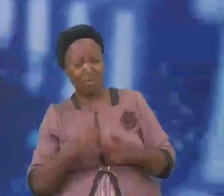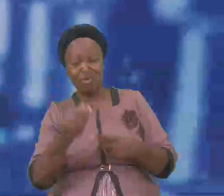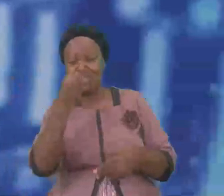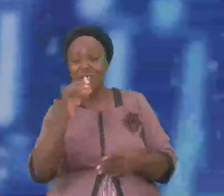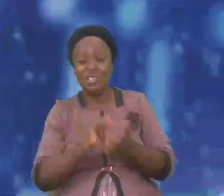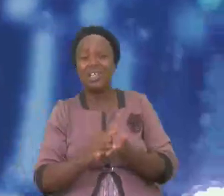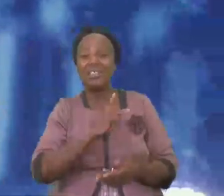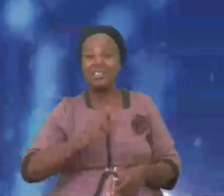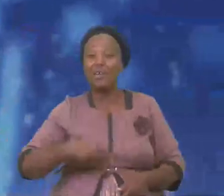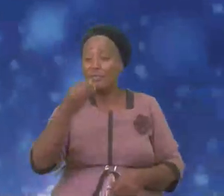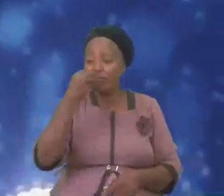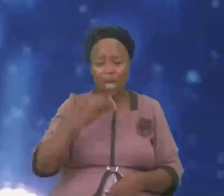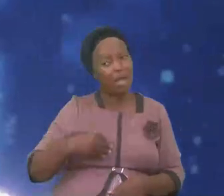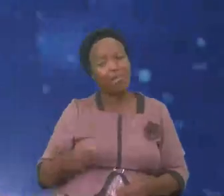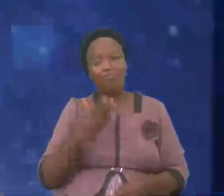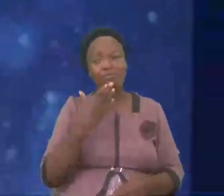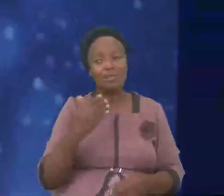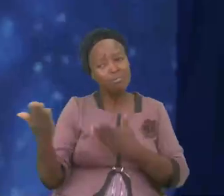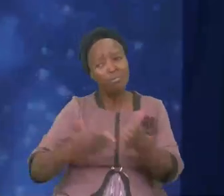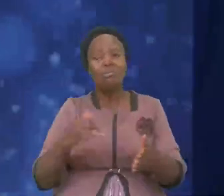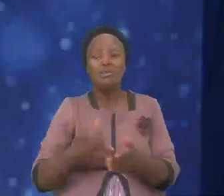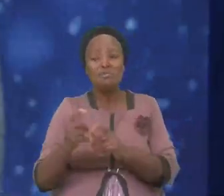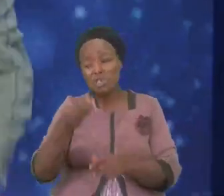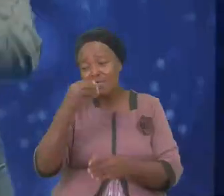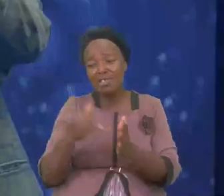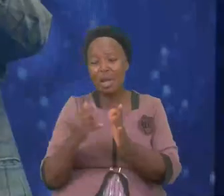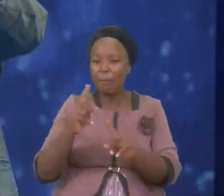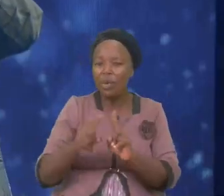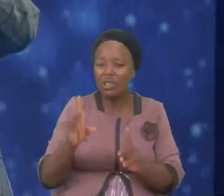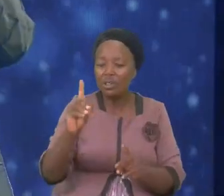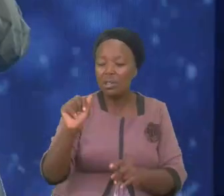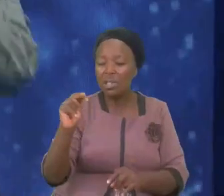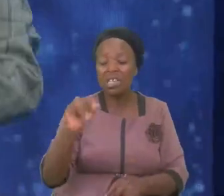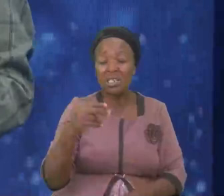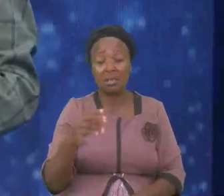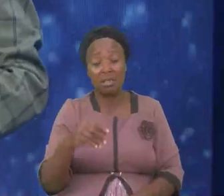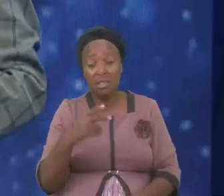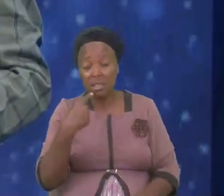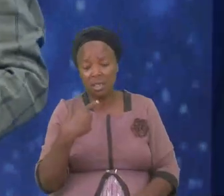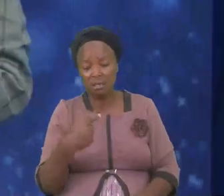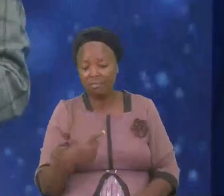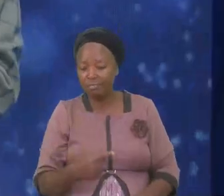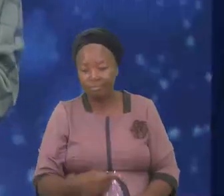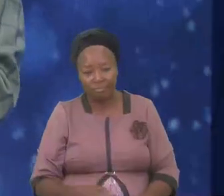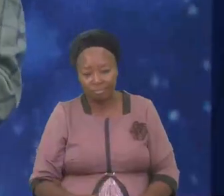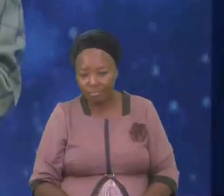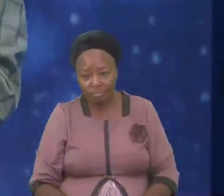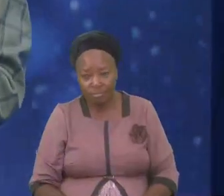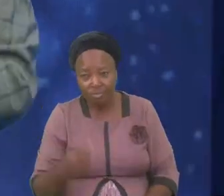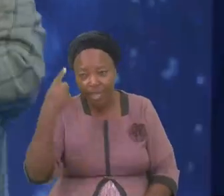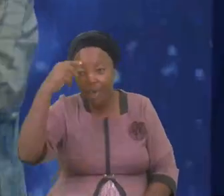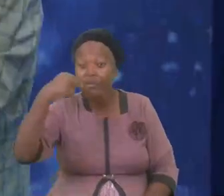Ah, nous mangeons les repas du roi. Mais Daniel a dit, ce n'est pas des repas, ce n'est pas des